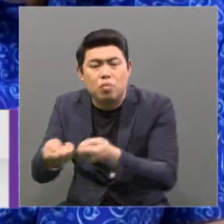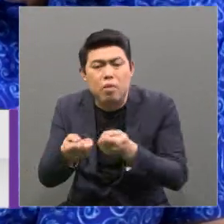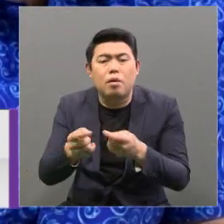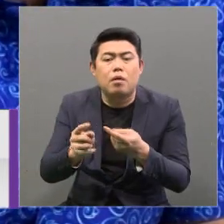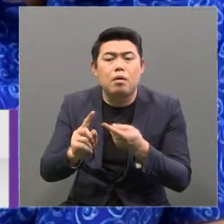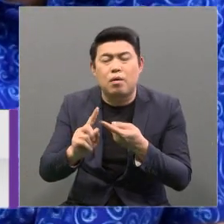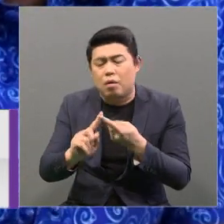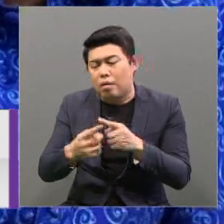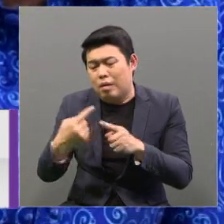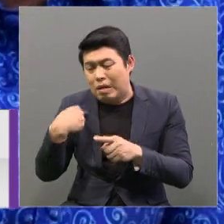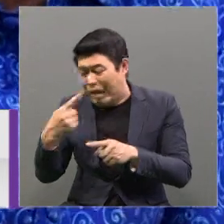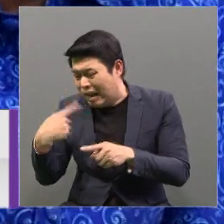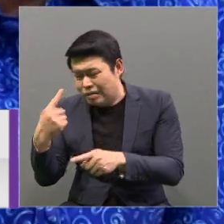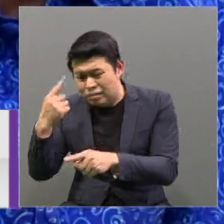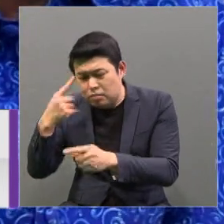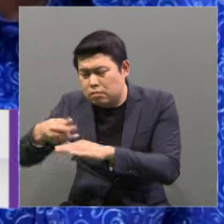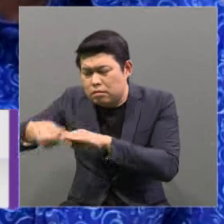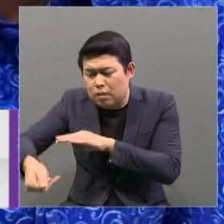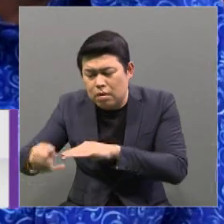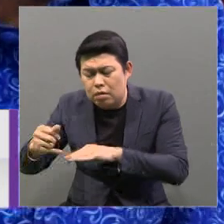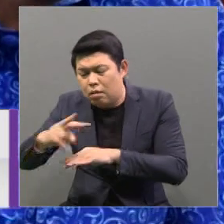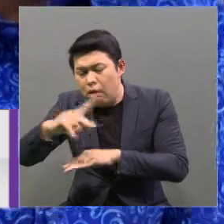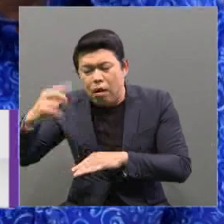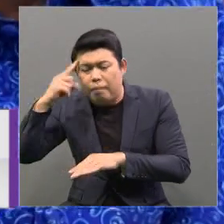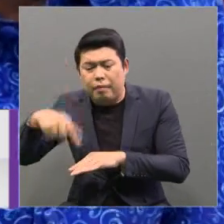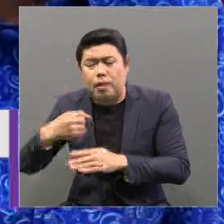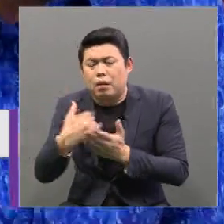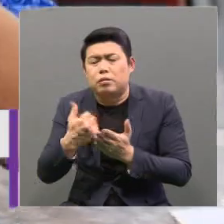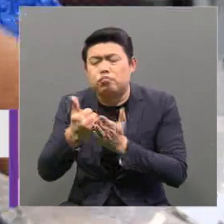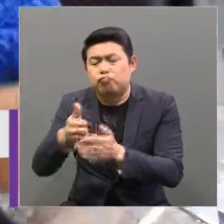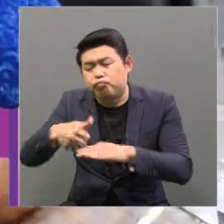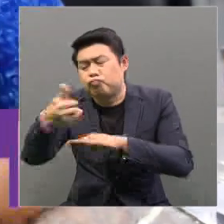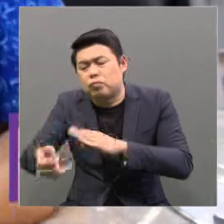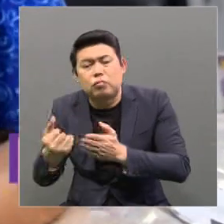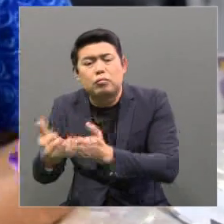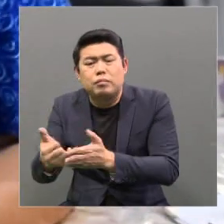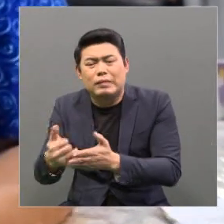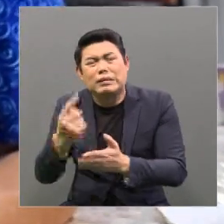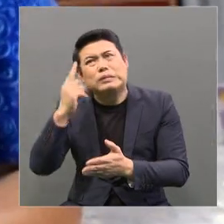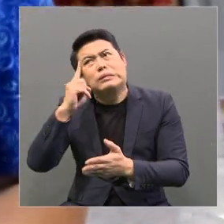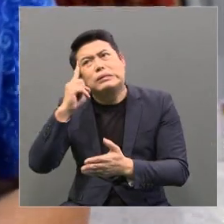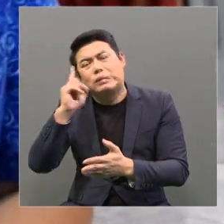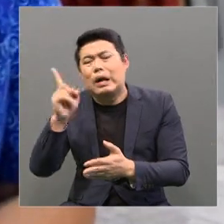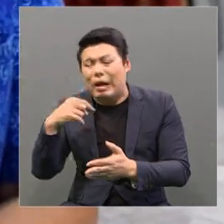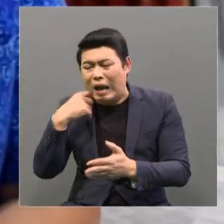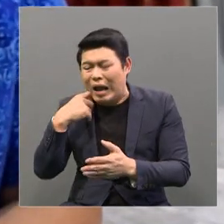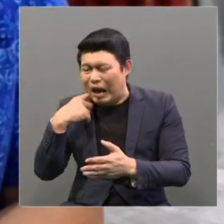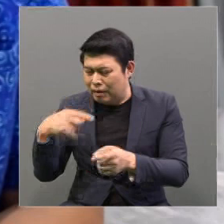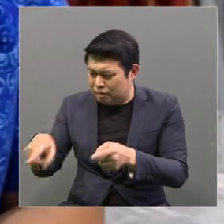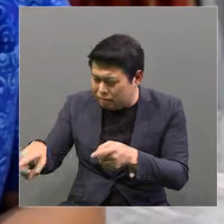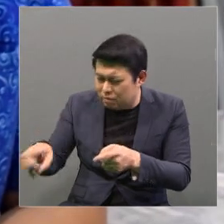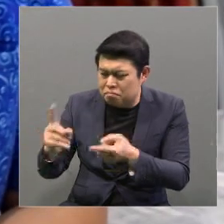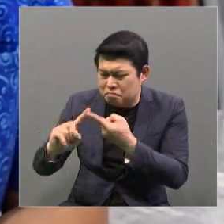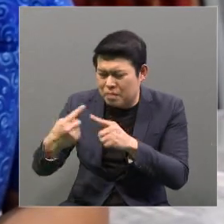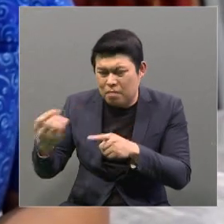าเป็นคนที่โดดเป็นคนแรกครับเพราะว่าเพื่อนที่ตกไปกับรถว่ายน้ำเป็นครับผมก็เลยโดดลงไปช่วยคนตัดสินใจก็คือว่าก็อย่างที่บอกเขาเ